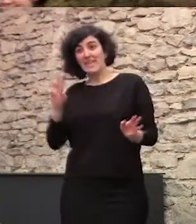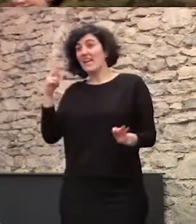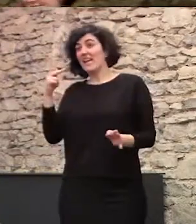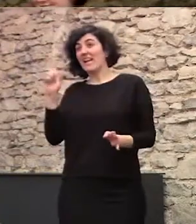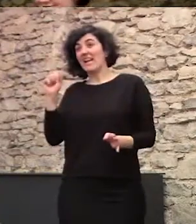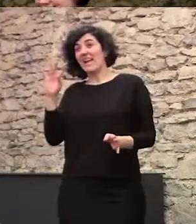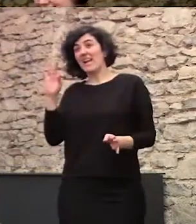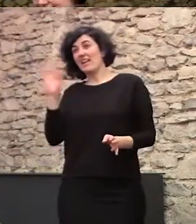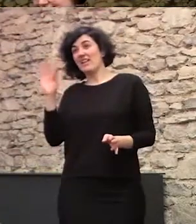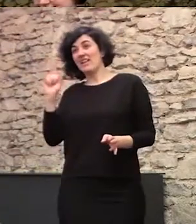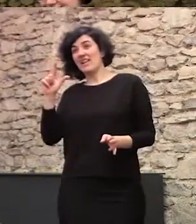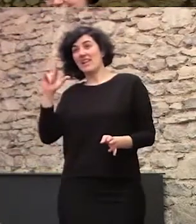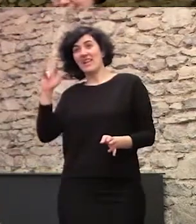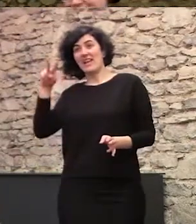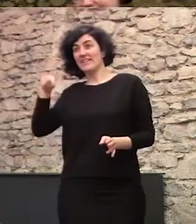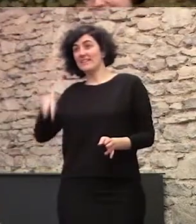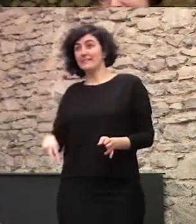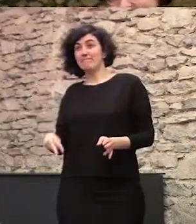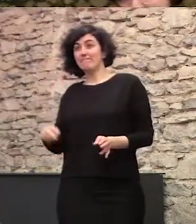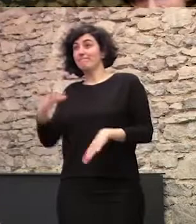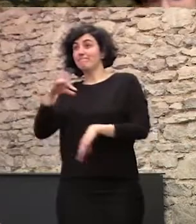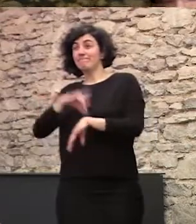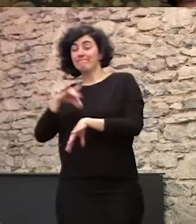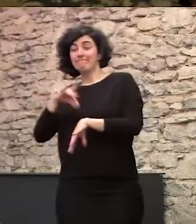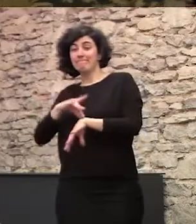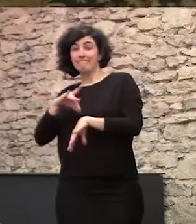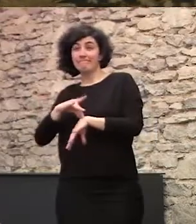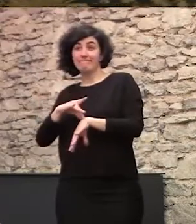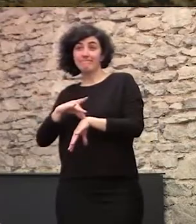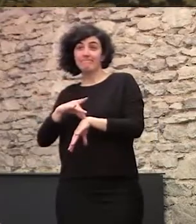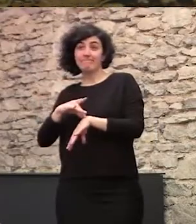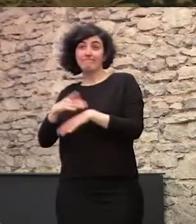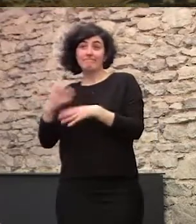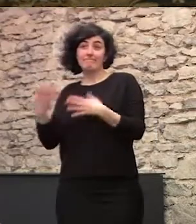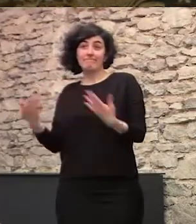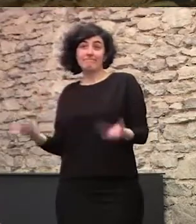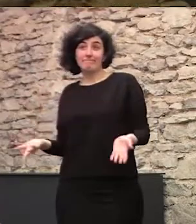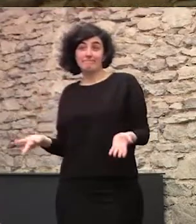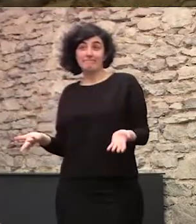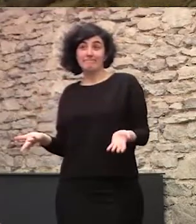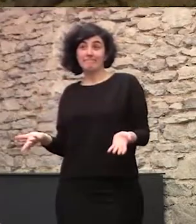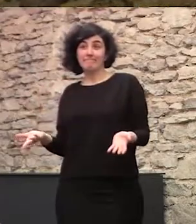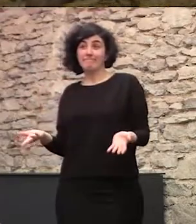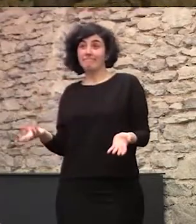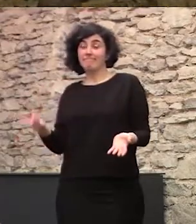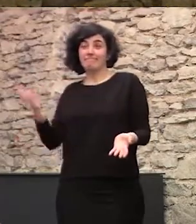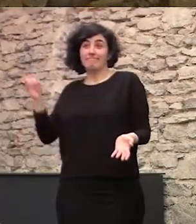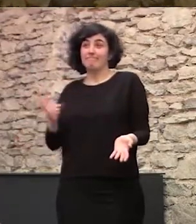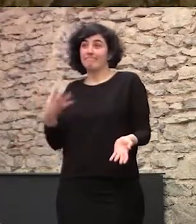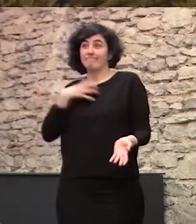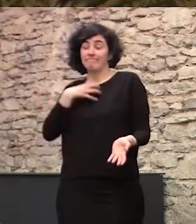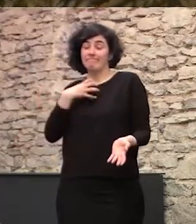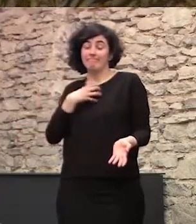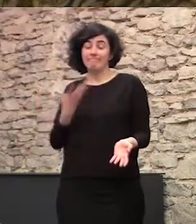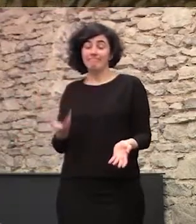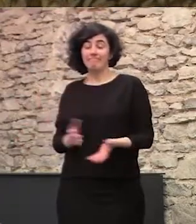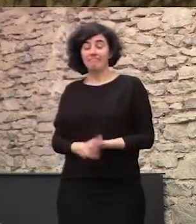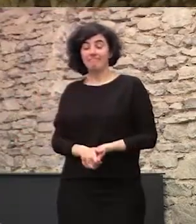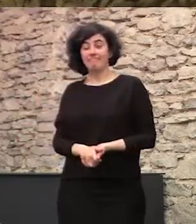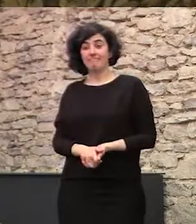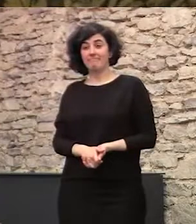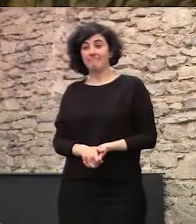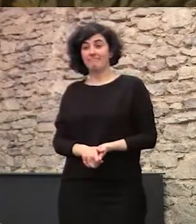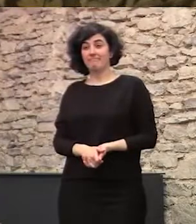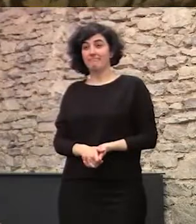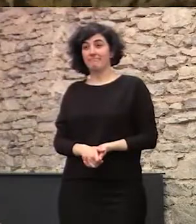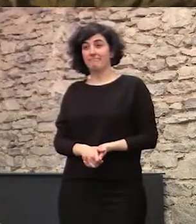Katialin, nonbait ez dago ondo, gaurkoz ongi ez zaiko mendago orduan, bueno, holako, ez